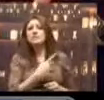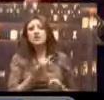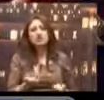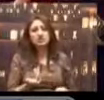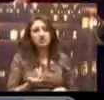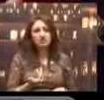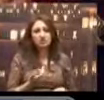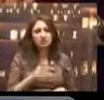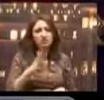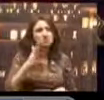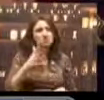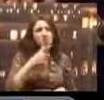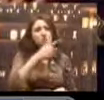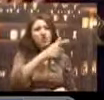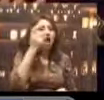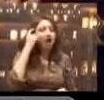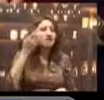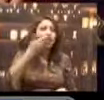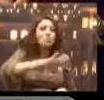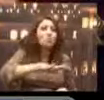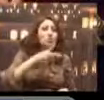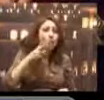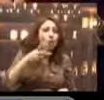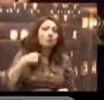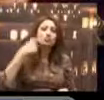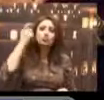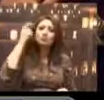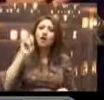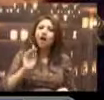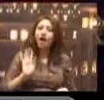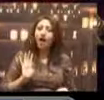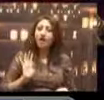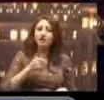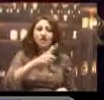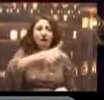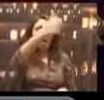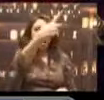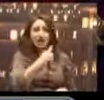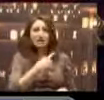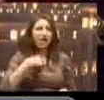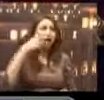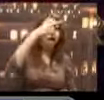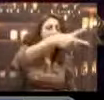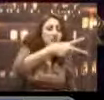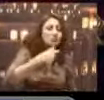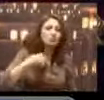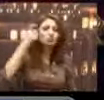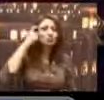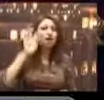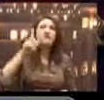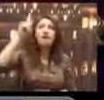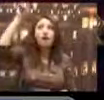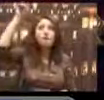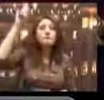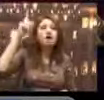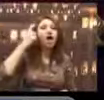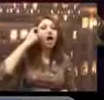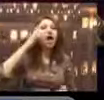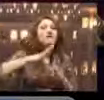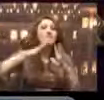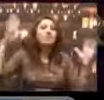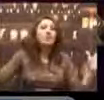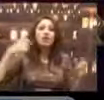يموت على ده، محدش عارف هو هيموت على ايه، ومحدش يدعي ان هو احسن من فلان ولا علان الا اللي ربنا سبحانه وتعالى علمهم لنا، ادهم لنا يعني، يعني